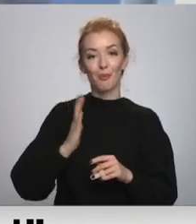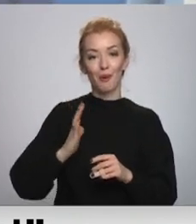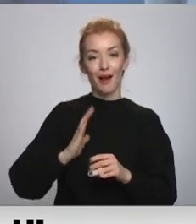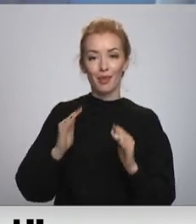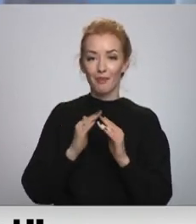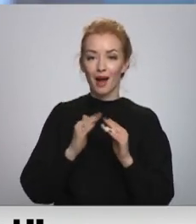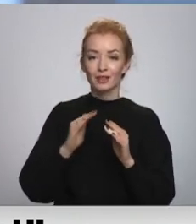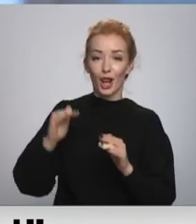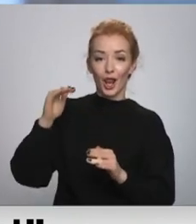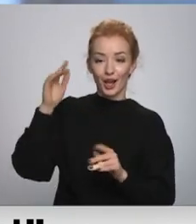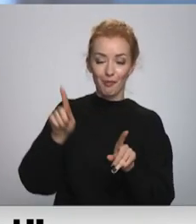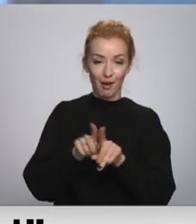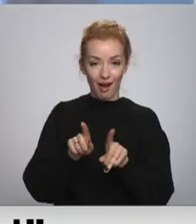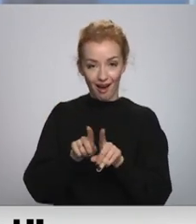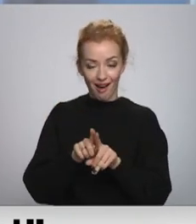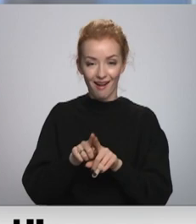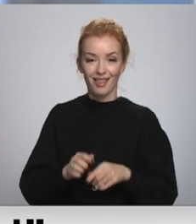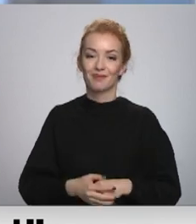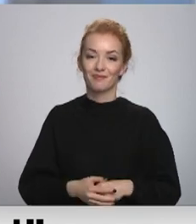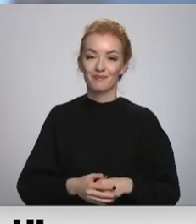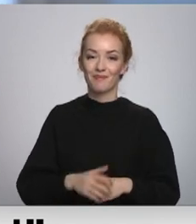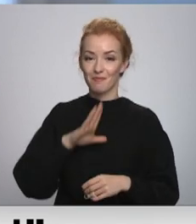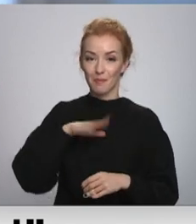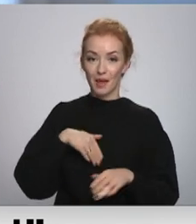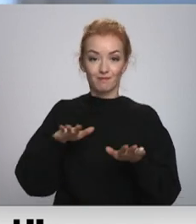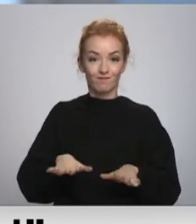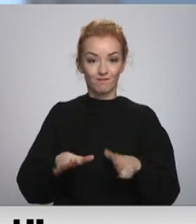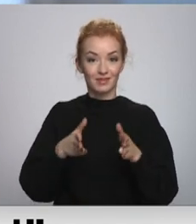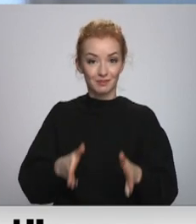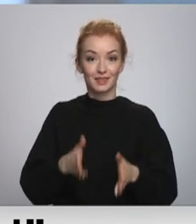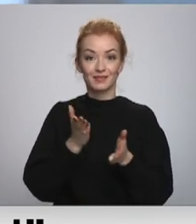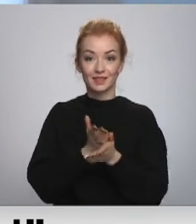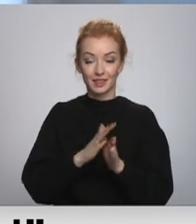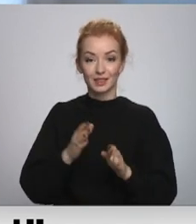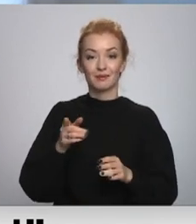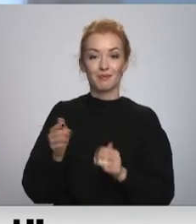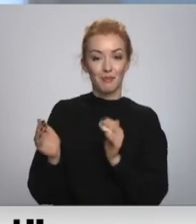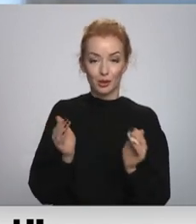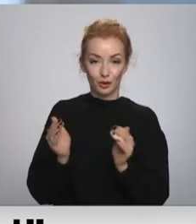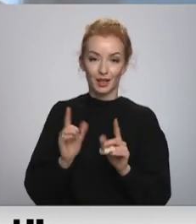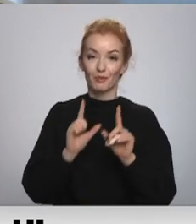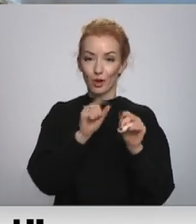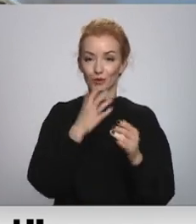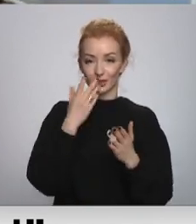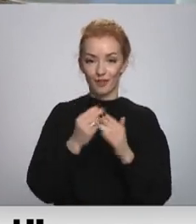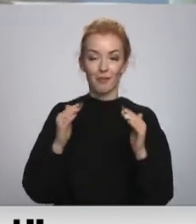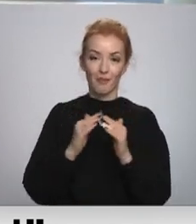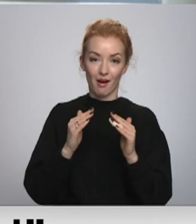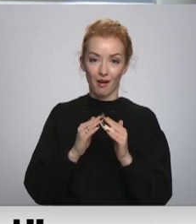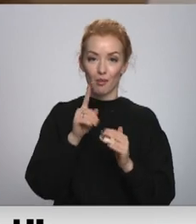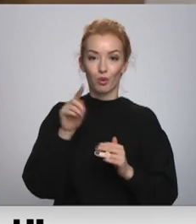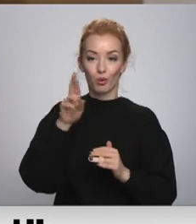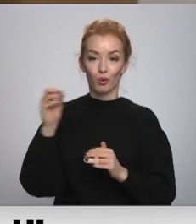gaida lielākie brāļi Rihards un Emīls. Pēc uzturēšanās slimnīcā Šarlota Emīlija dosies uz savām mājām